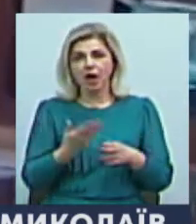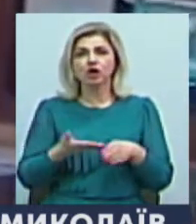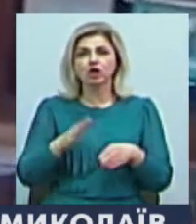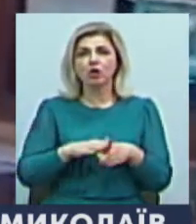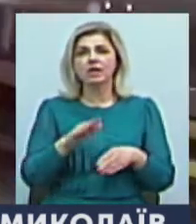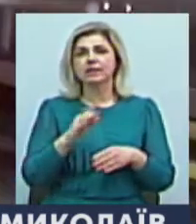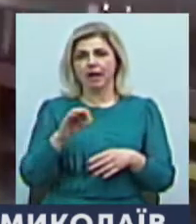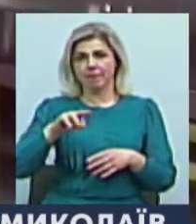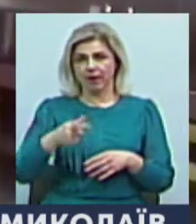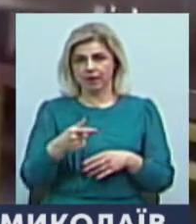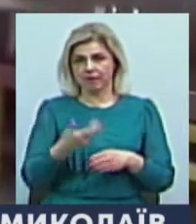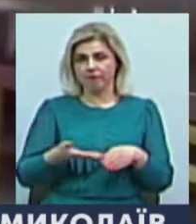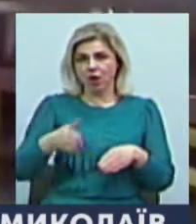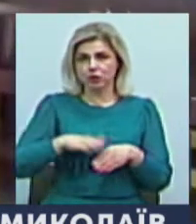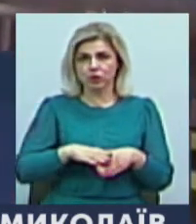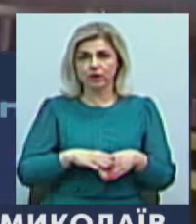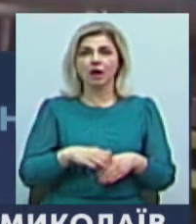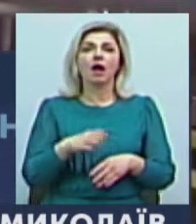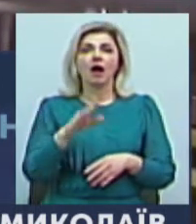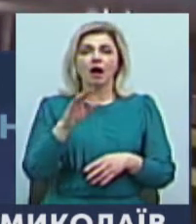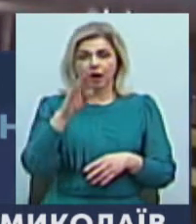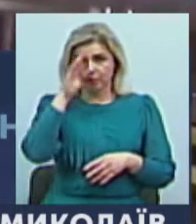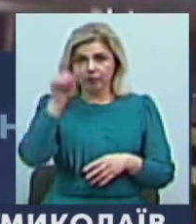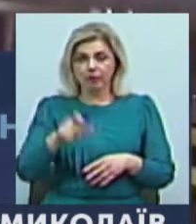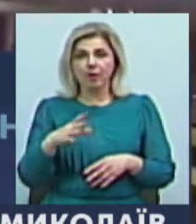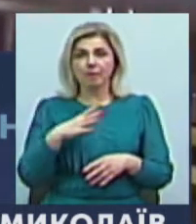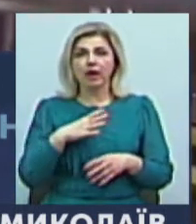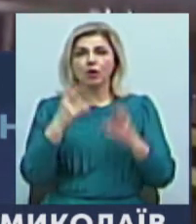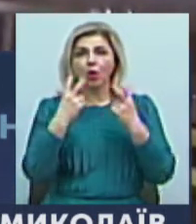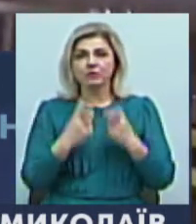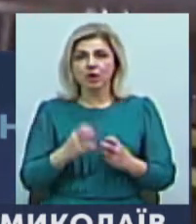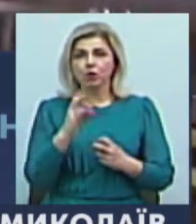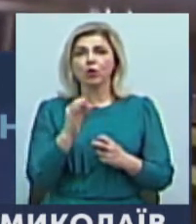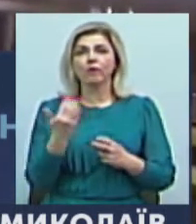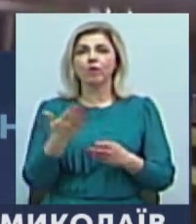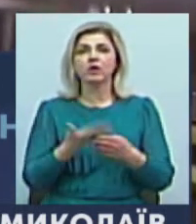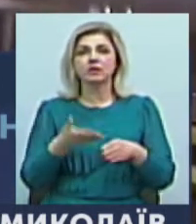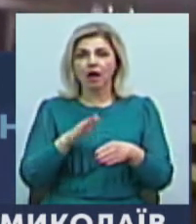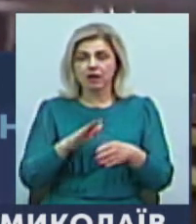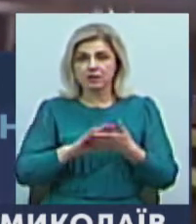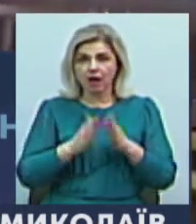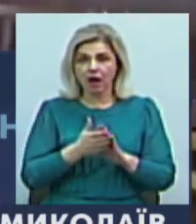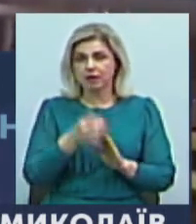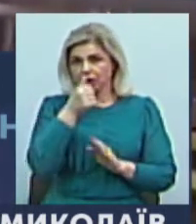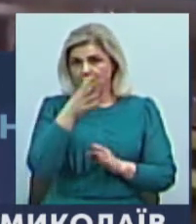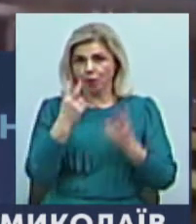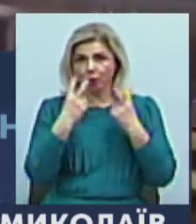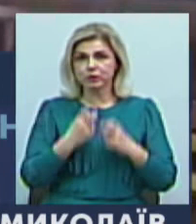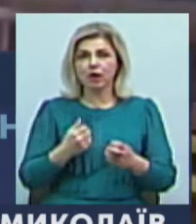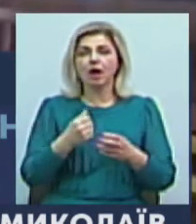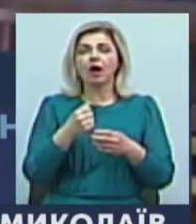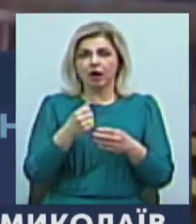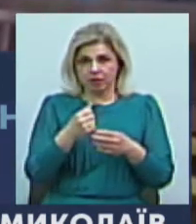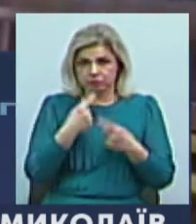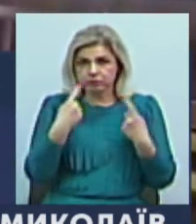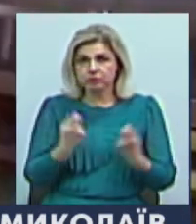ступеня важкості. Він буде обстежений, але його стан не дозволяв обстежити його досконально в приймальному відділенні. І